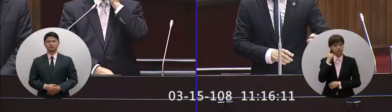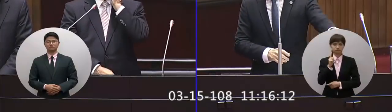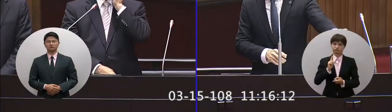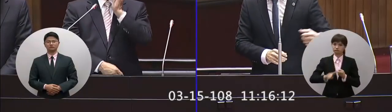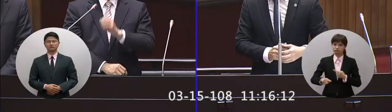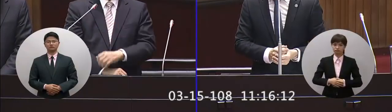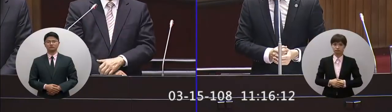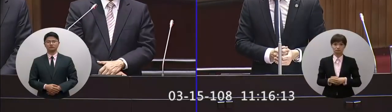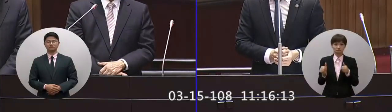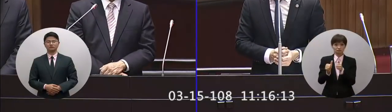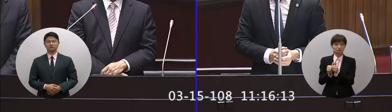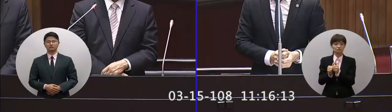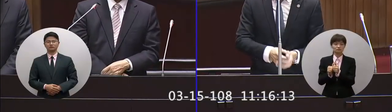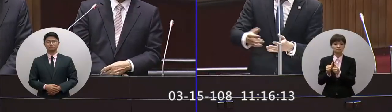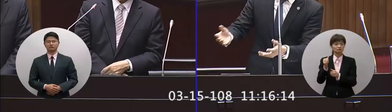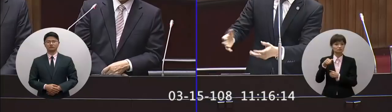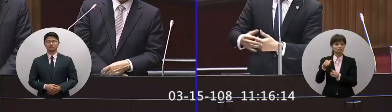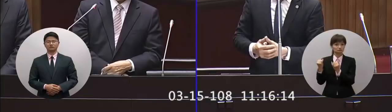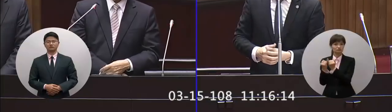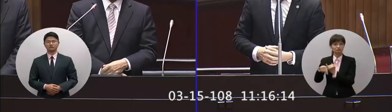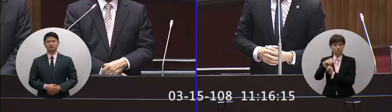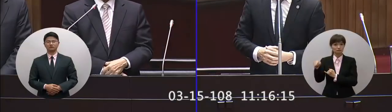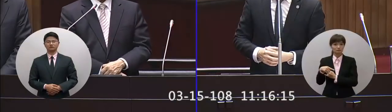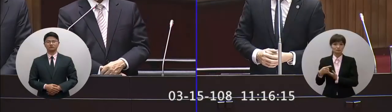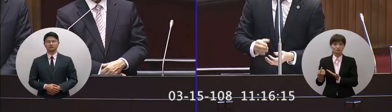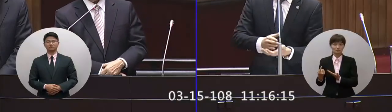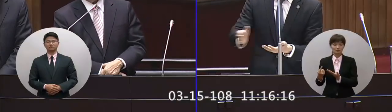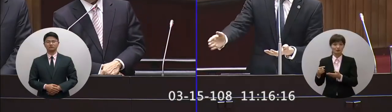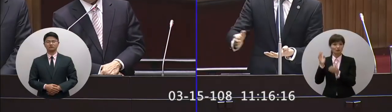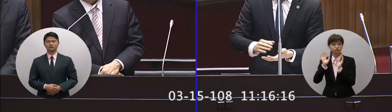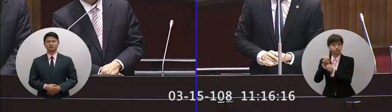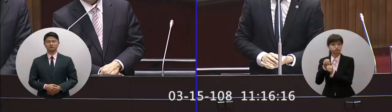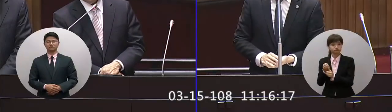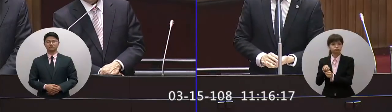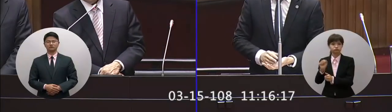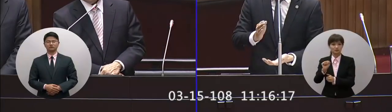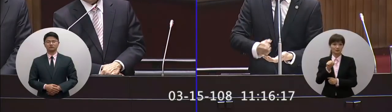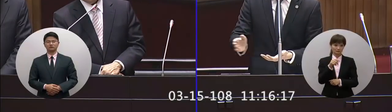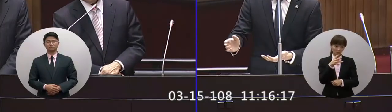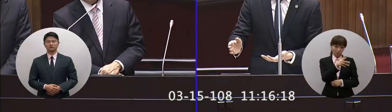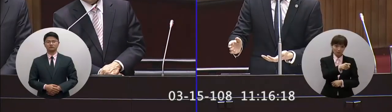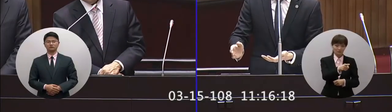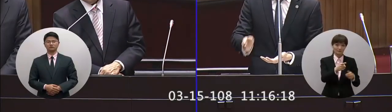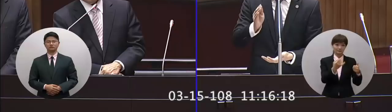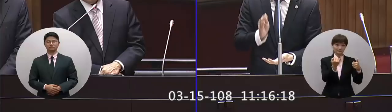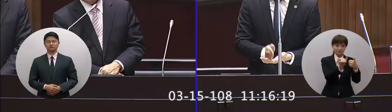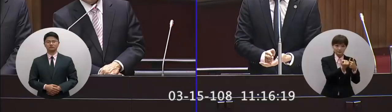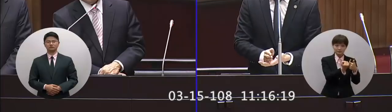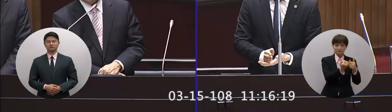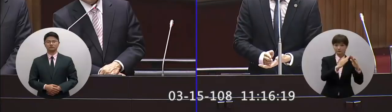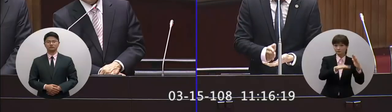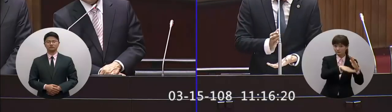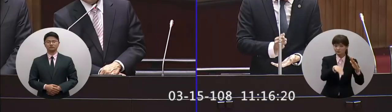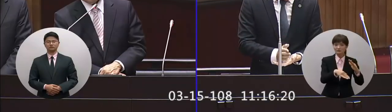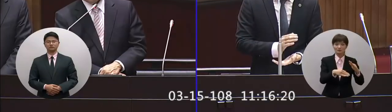来收养，伊是干那着凊彩着会当收养。啊，你若去问看卖异性的这个家庭无喏，这收养的这个过程是足严格。所以讲，我毋盲